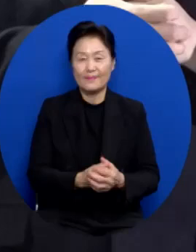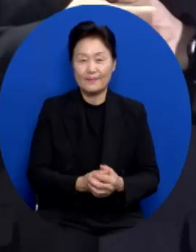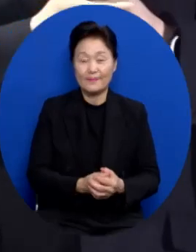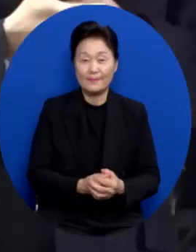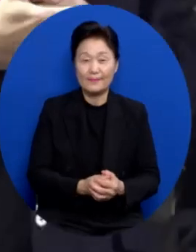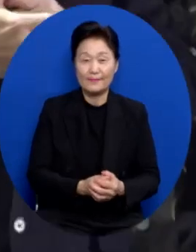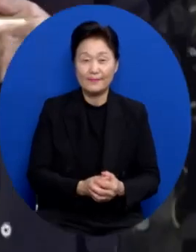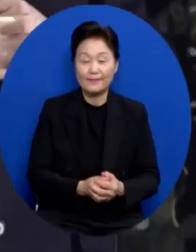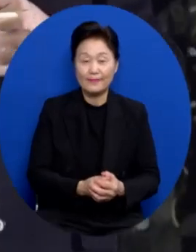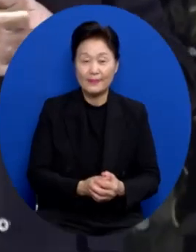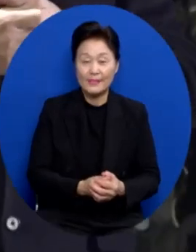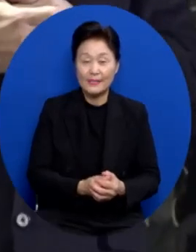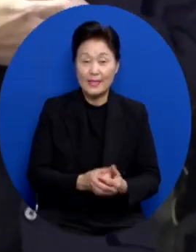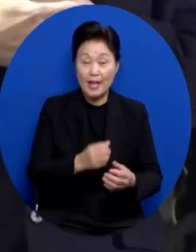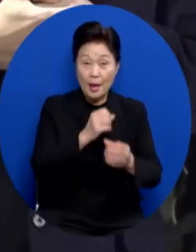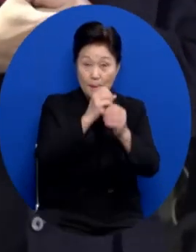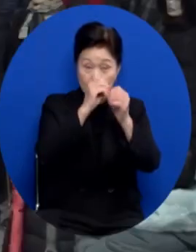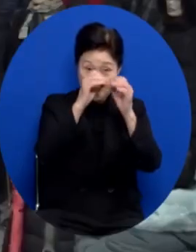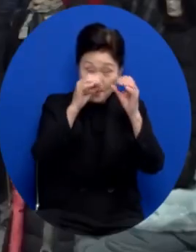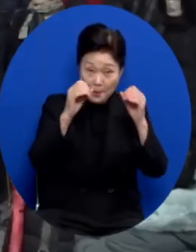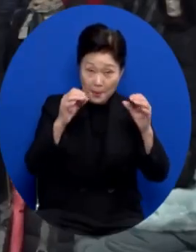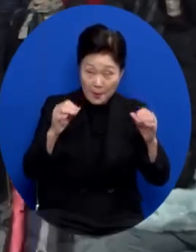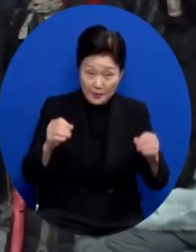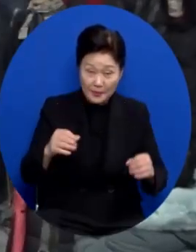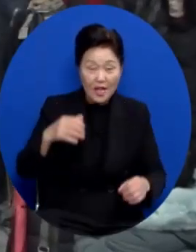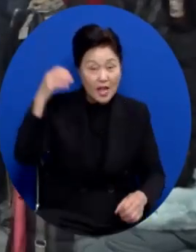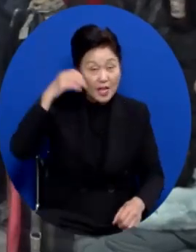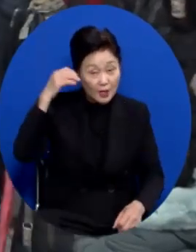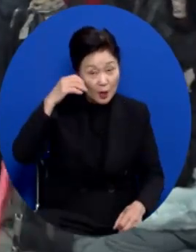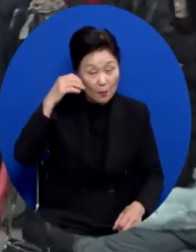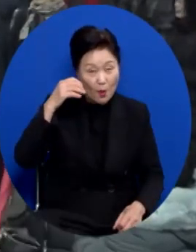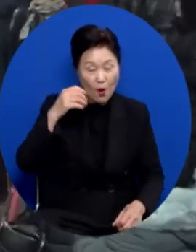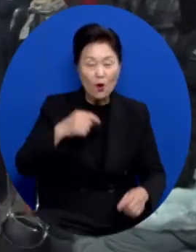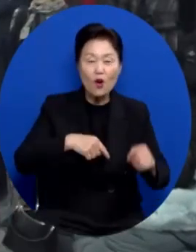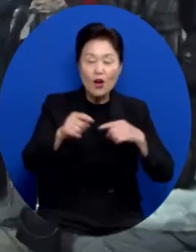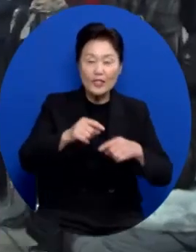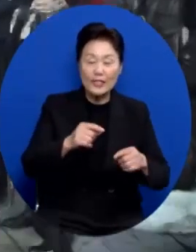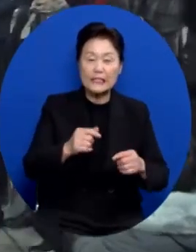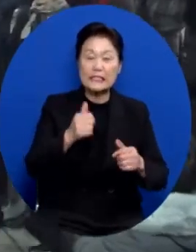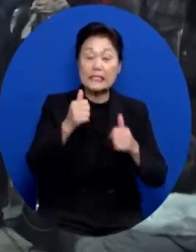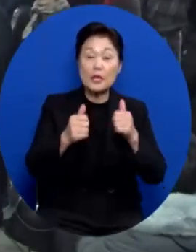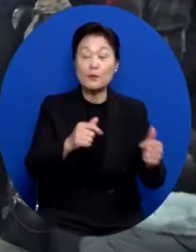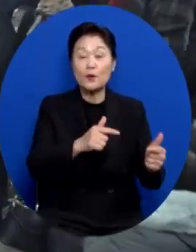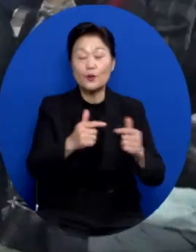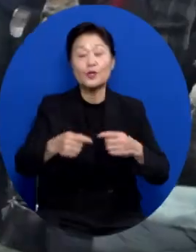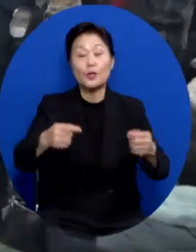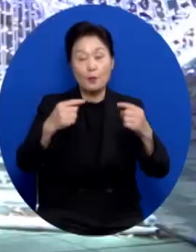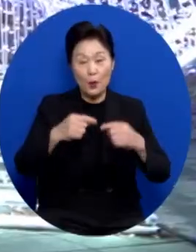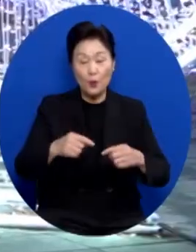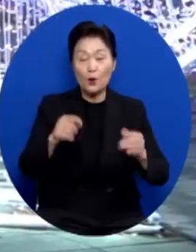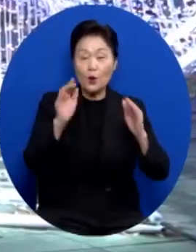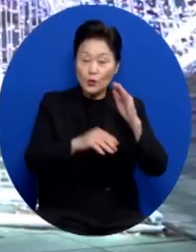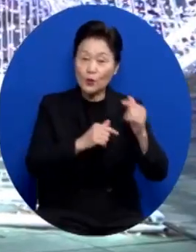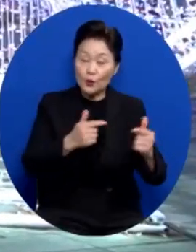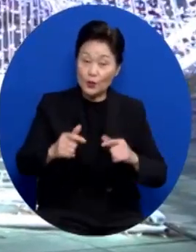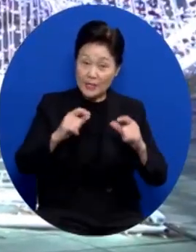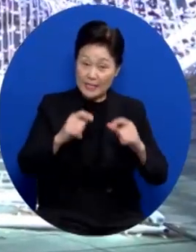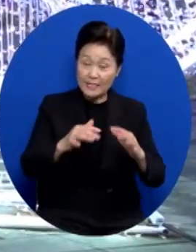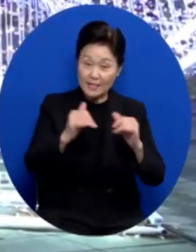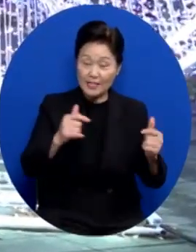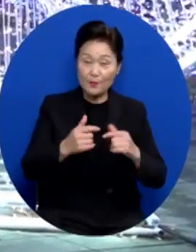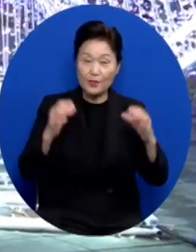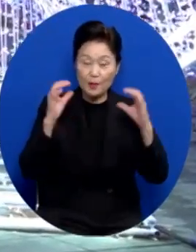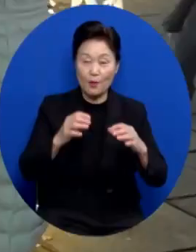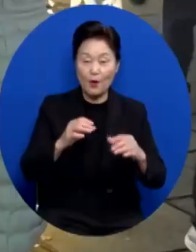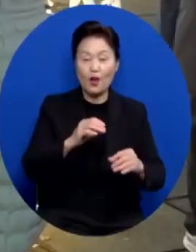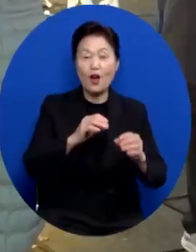바라고요 점등식에는 서울 영등포구 정관계 인사들을 비롯해 신길교회 성도들 지역 주민들이 참석해 트리